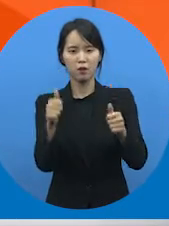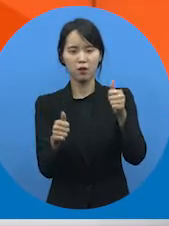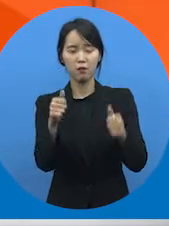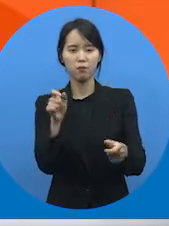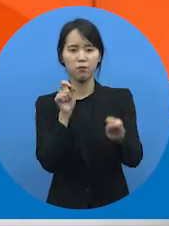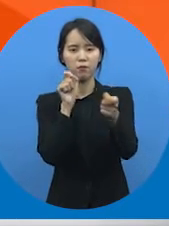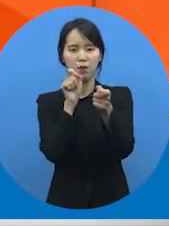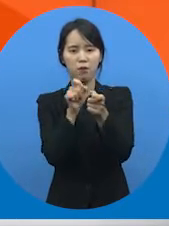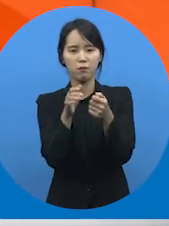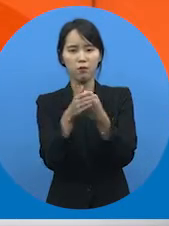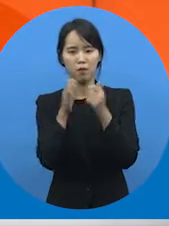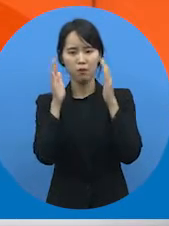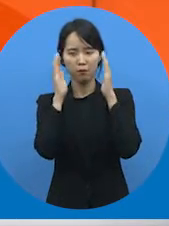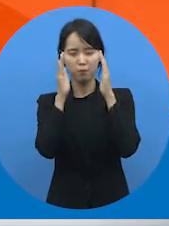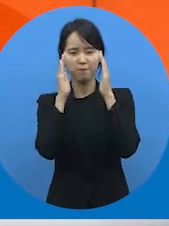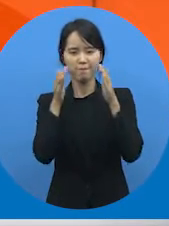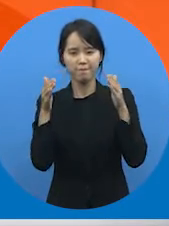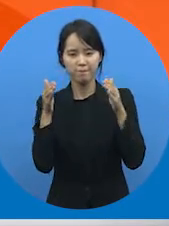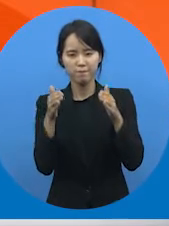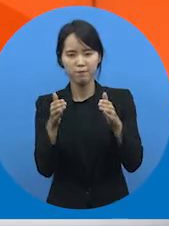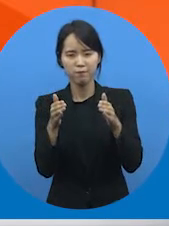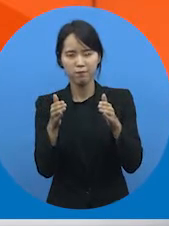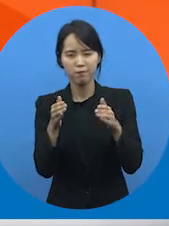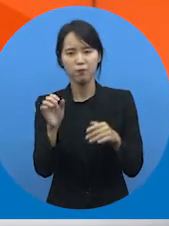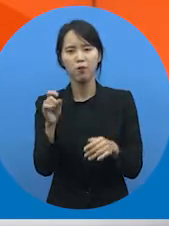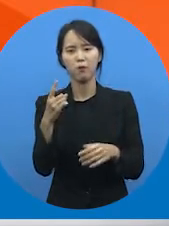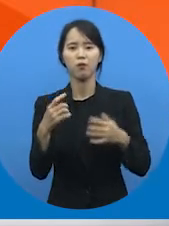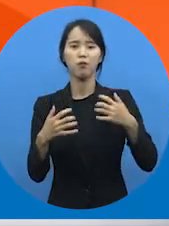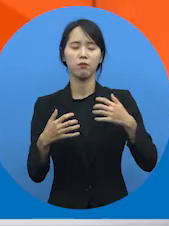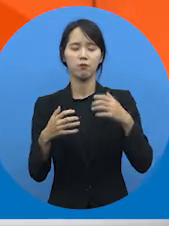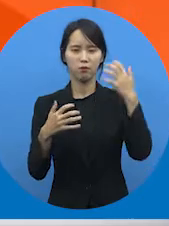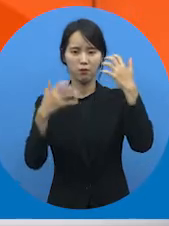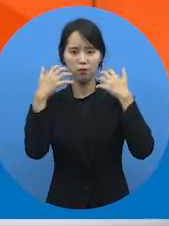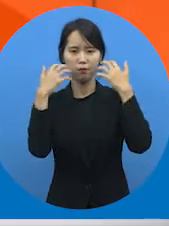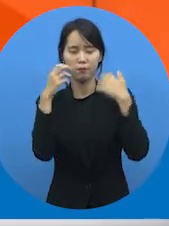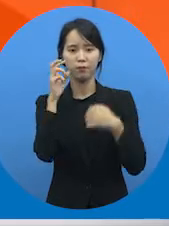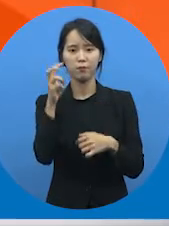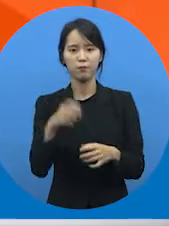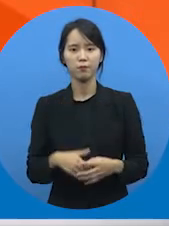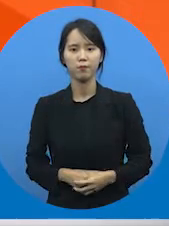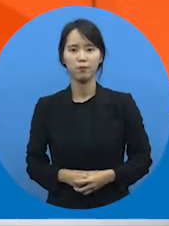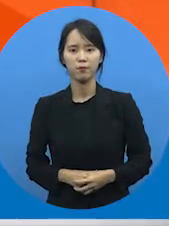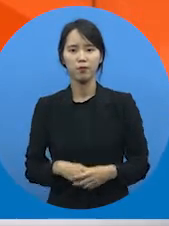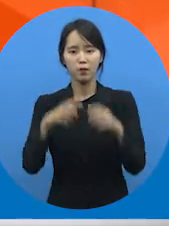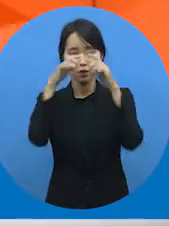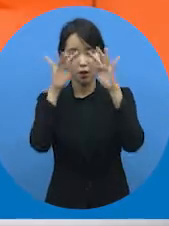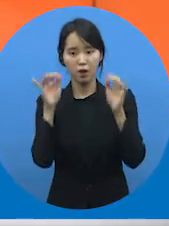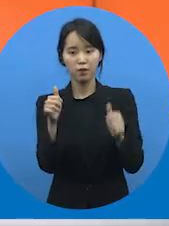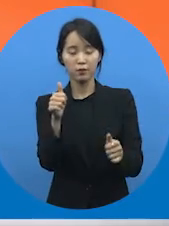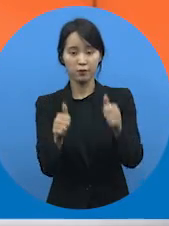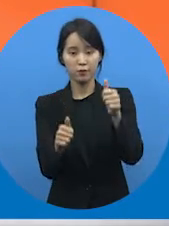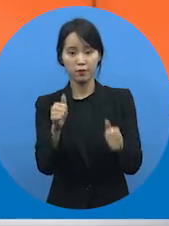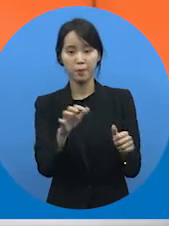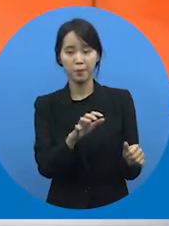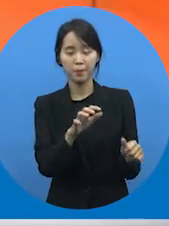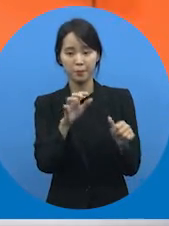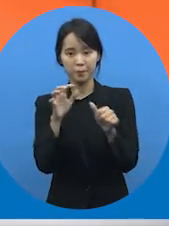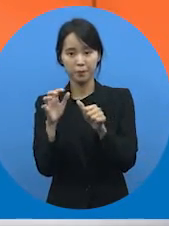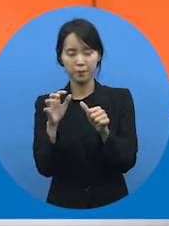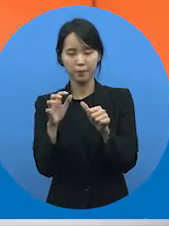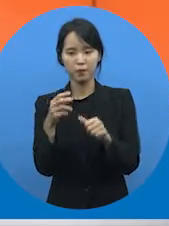수능을 앞둔 수험생들은 학구열을 불태우느라 더 덥지 않을까 합니다. 우리 구에서는 지난해 입시 결과를